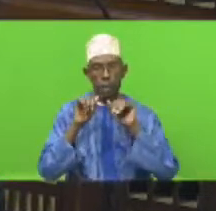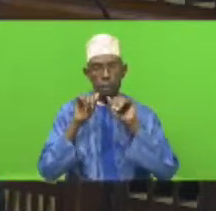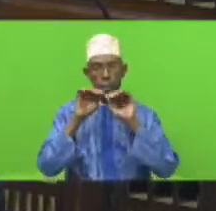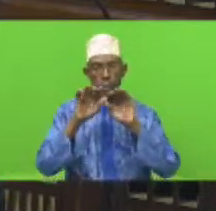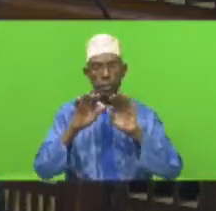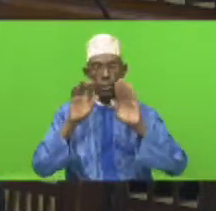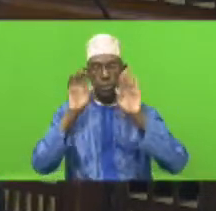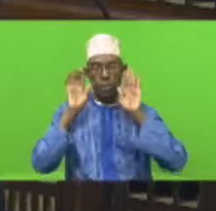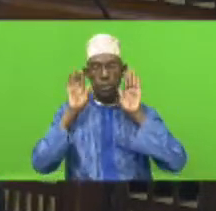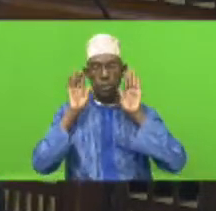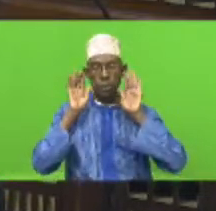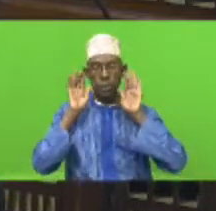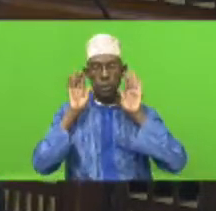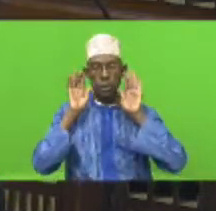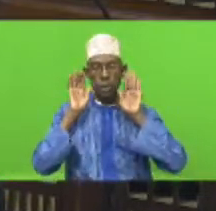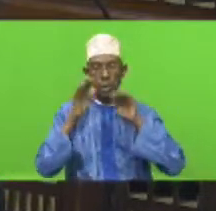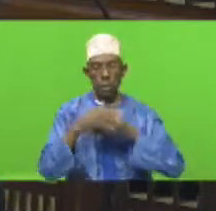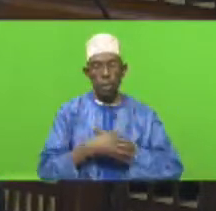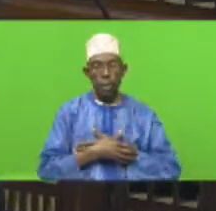حي على الصلاة